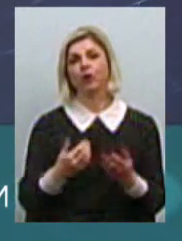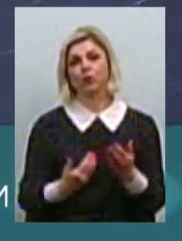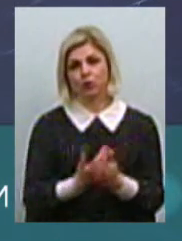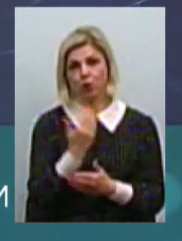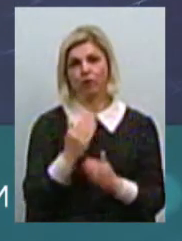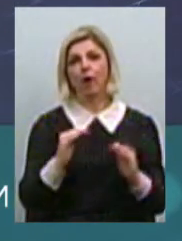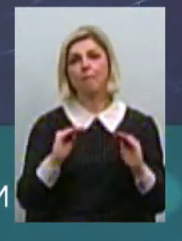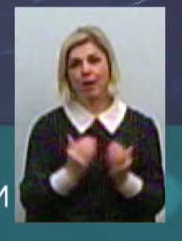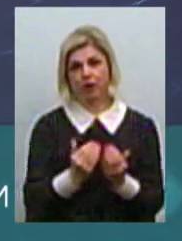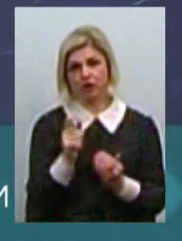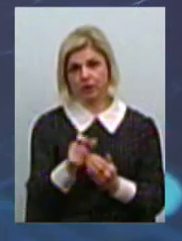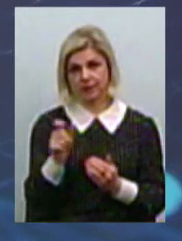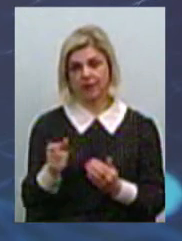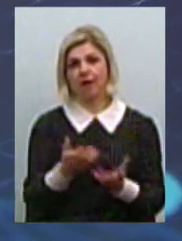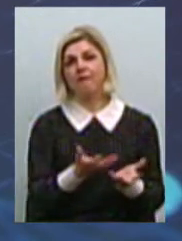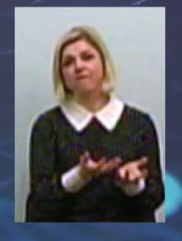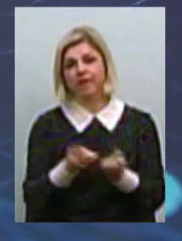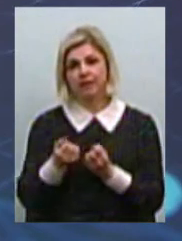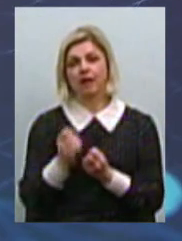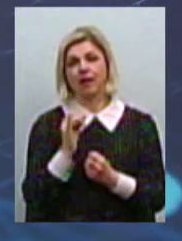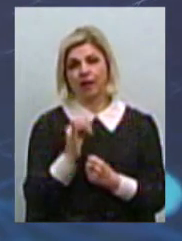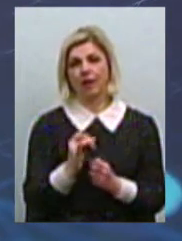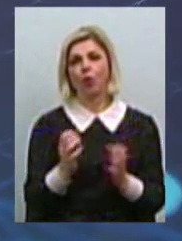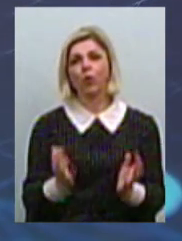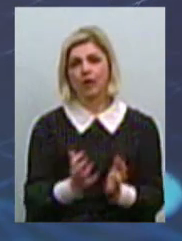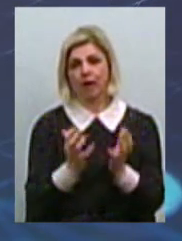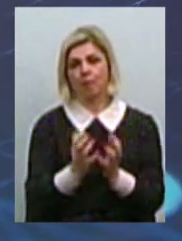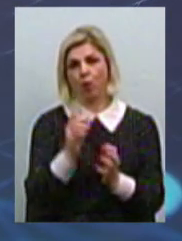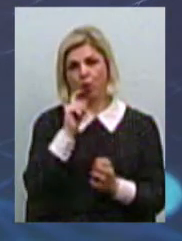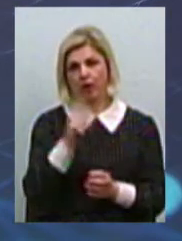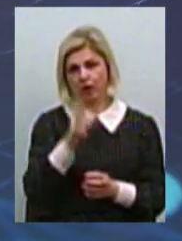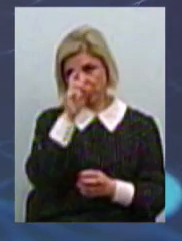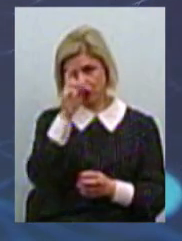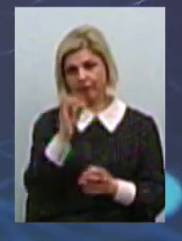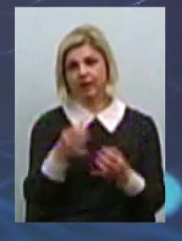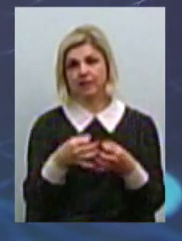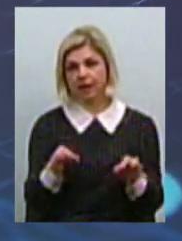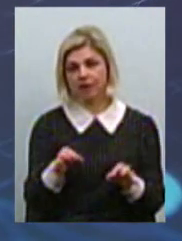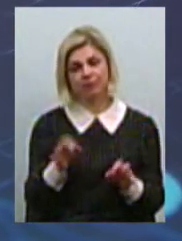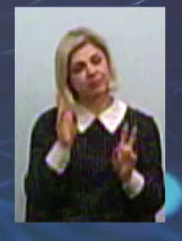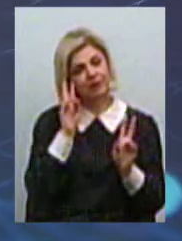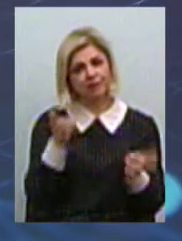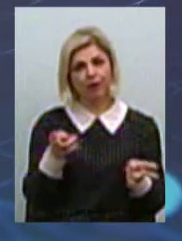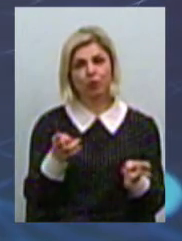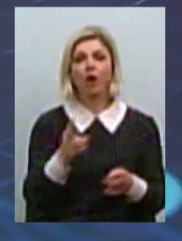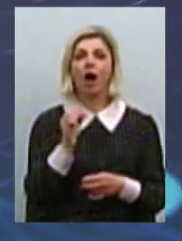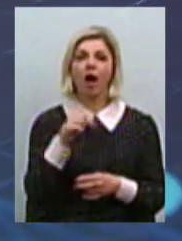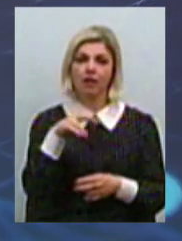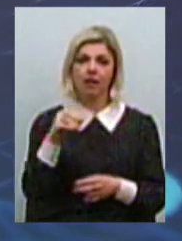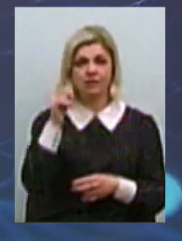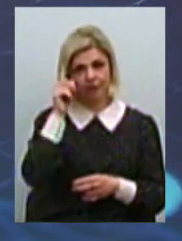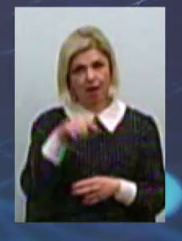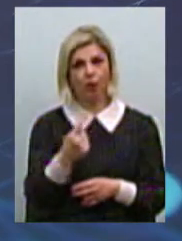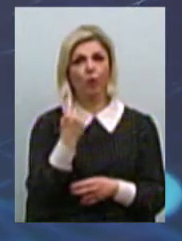на превеликий жаль, знову меншості витягти і втримати українську державність і незалежність, я не знаю. Але я знаю одне,